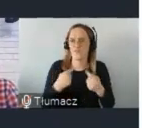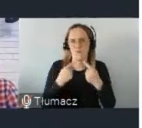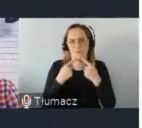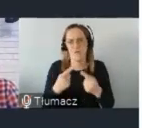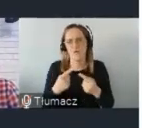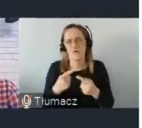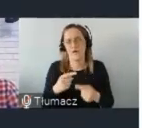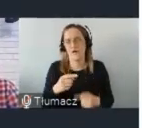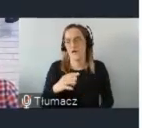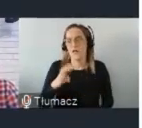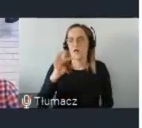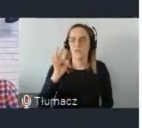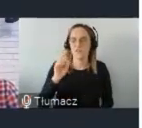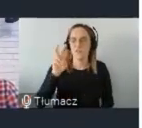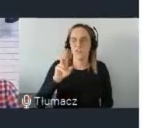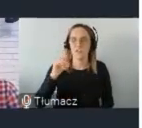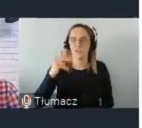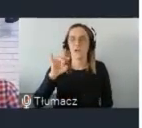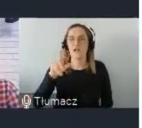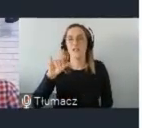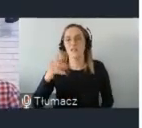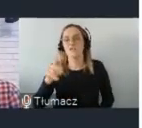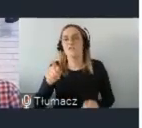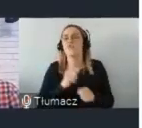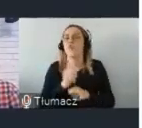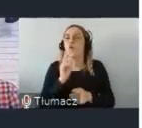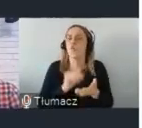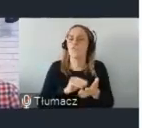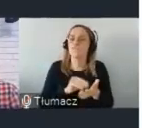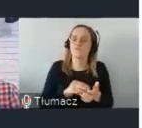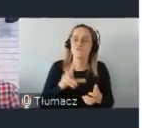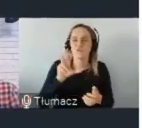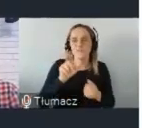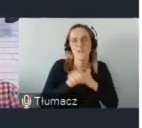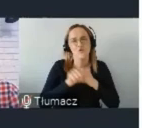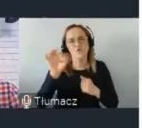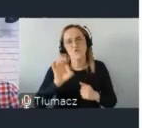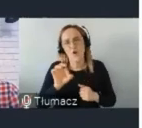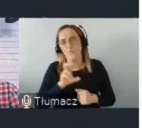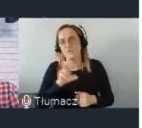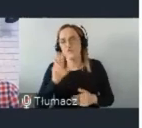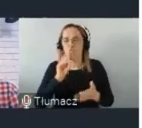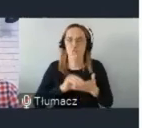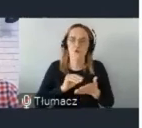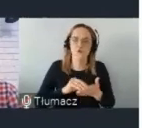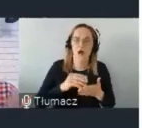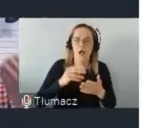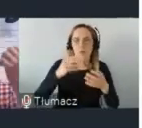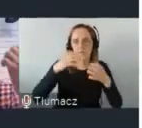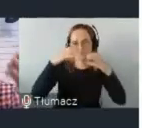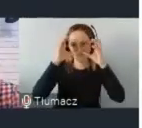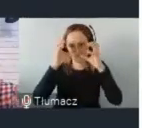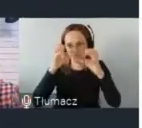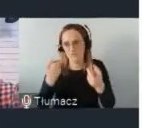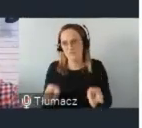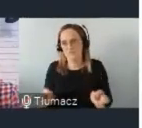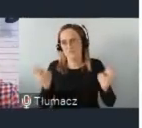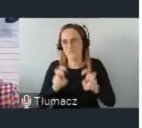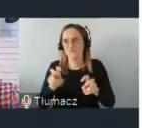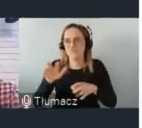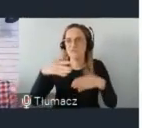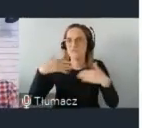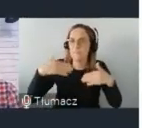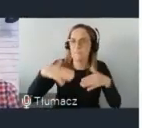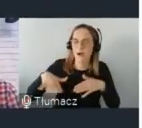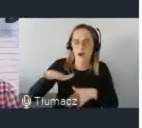że ThinkLink to jest tylko doświadczenie wideo 360 stopni, czy doświadczenie VR-u, czy tworzenie właśnie wirtualnych